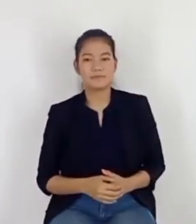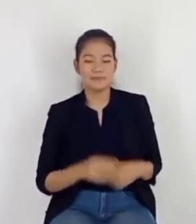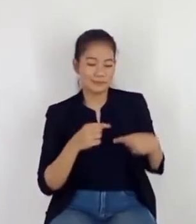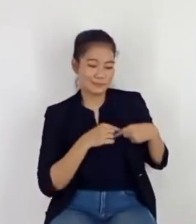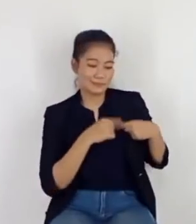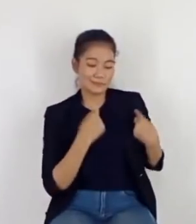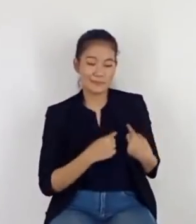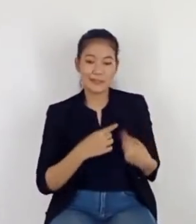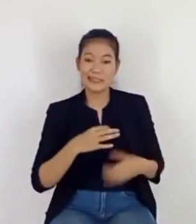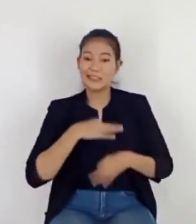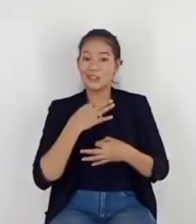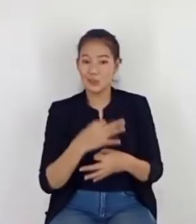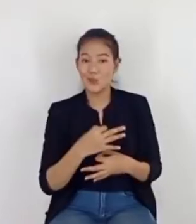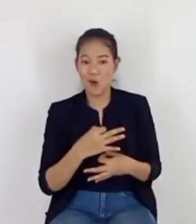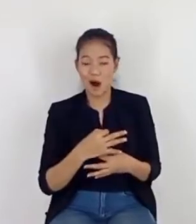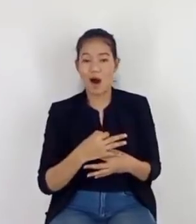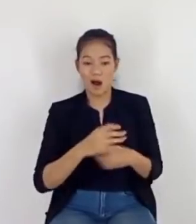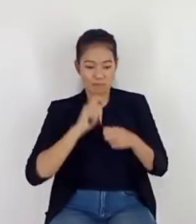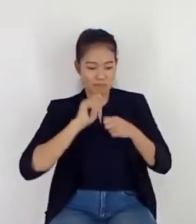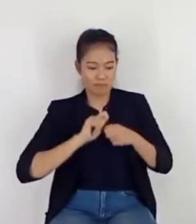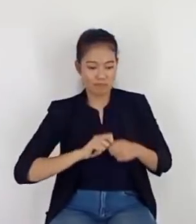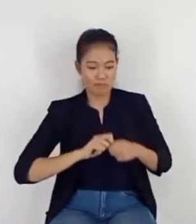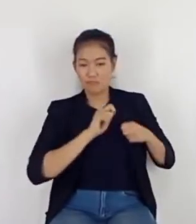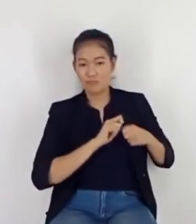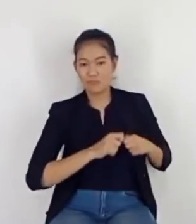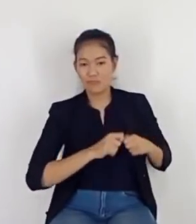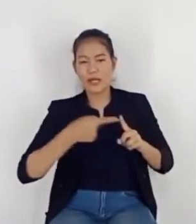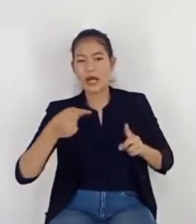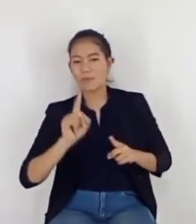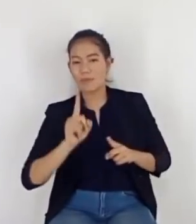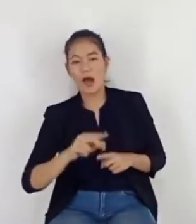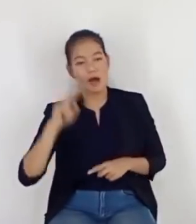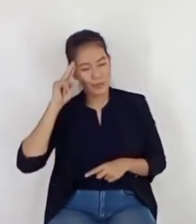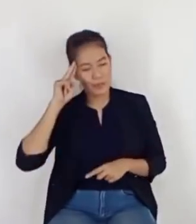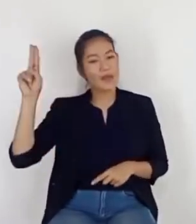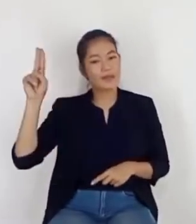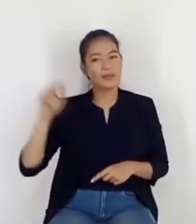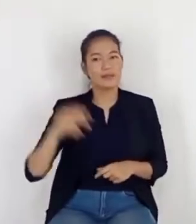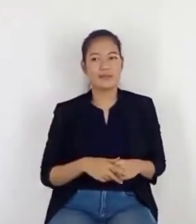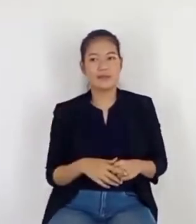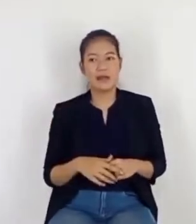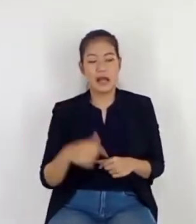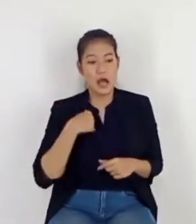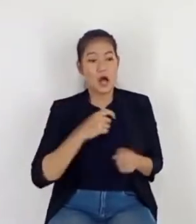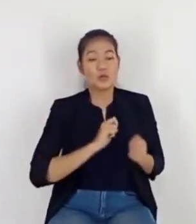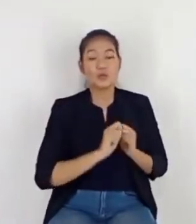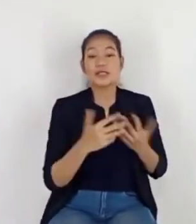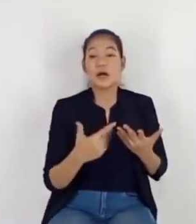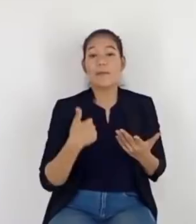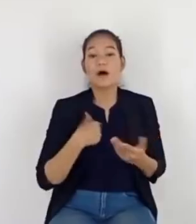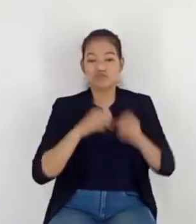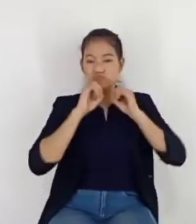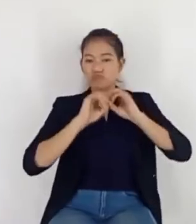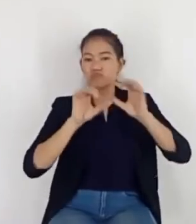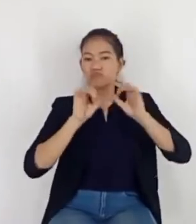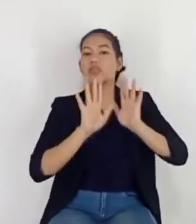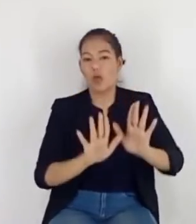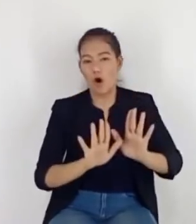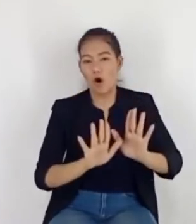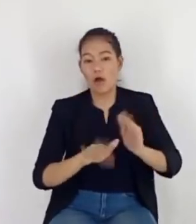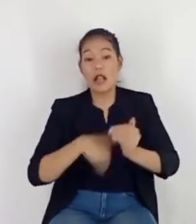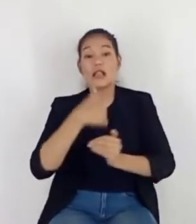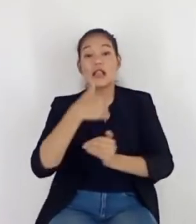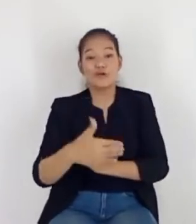Hati jiwa yang dipulihkan hanya oleh Tuhan. Jadi kita tugas hanya berseru dan kita serahkan Tuhan